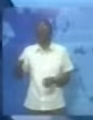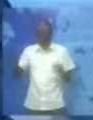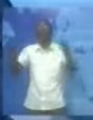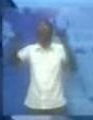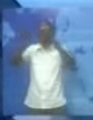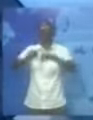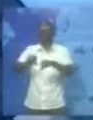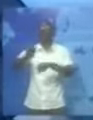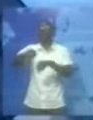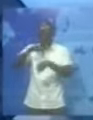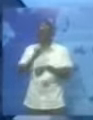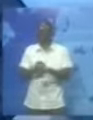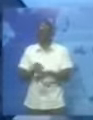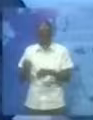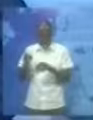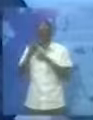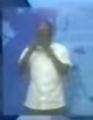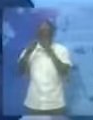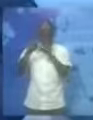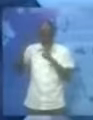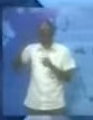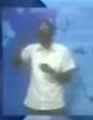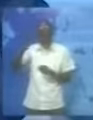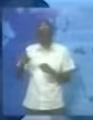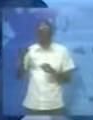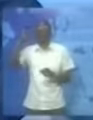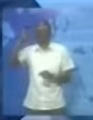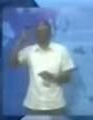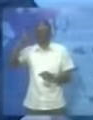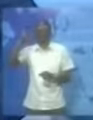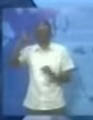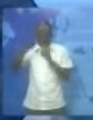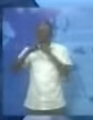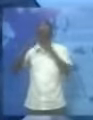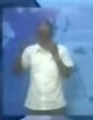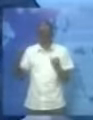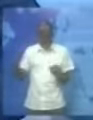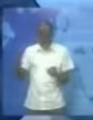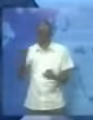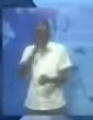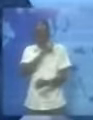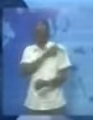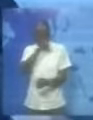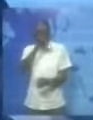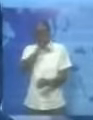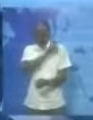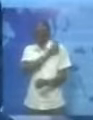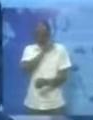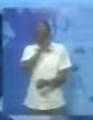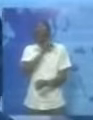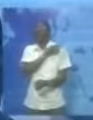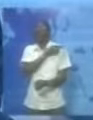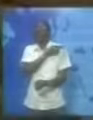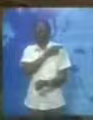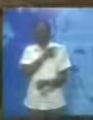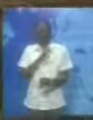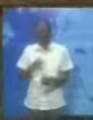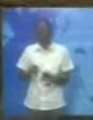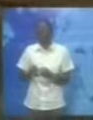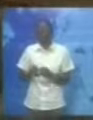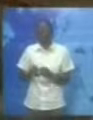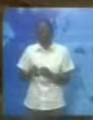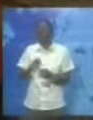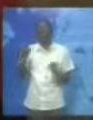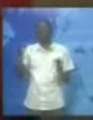au Mali ont été abordés au cours d'une conférence de presse. Karim Patrick Namono.